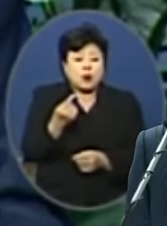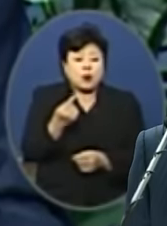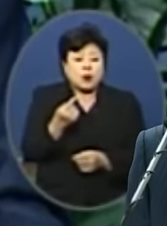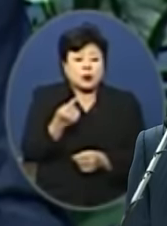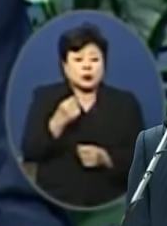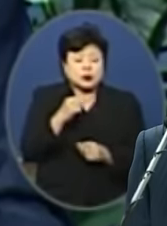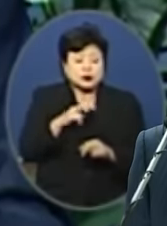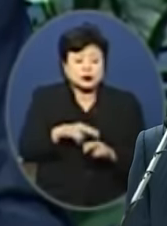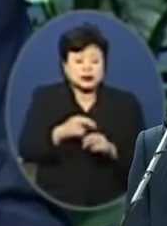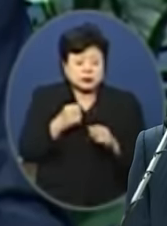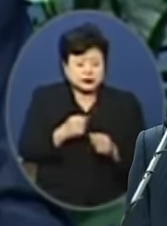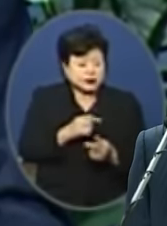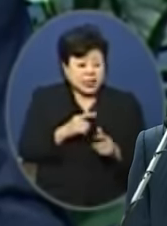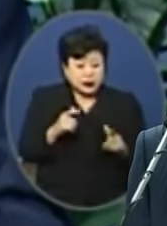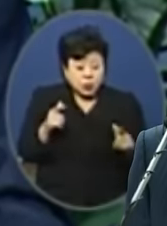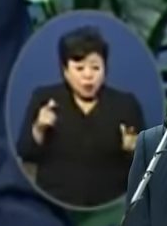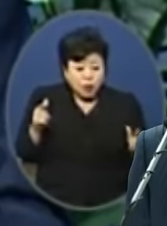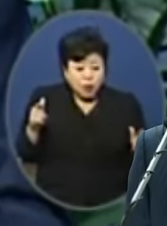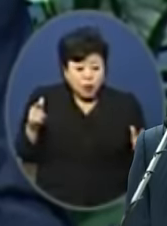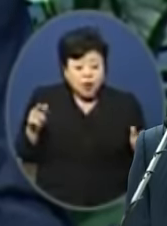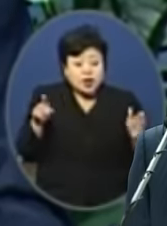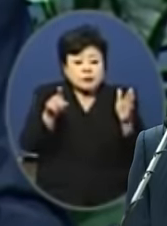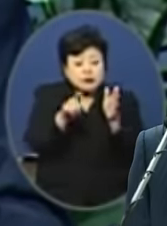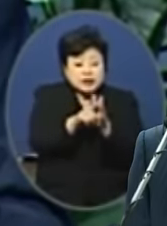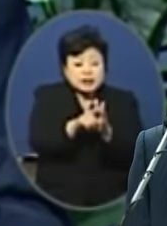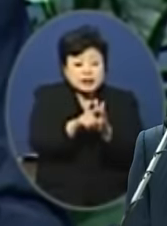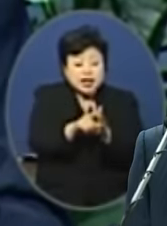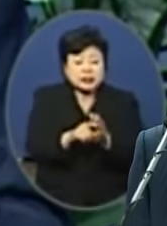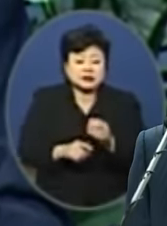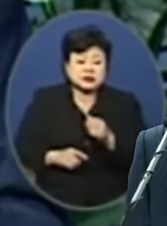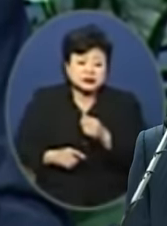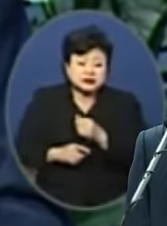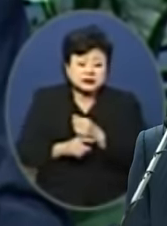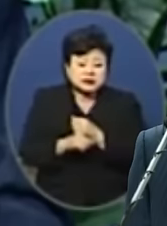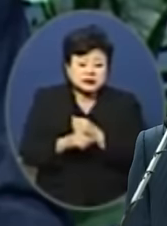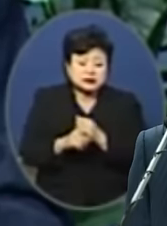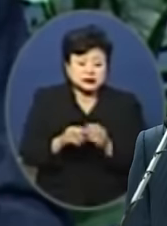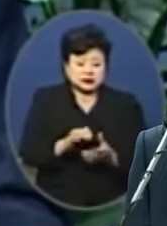자리를 잡고 앉는 것이 아닙니다. 믿는다는 것은